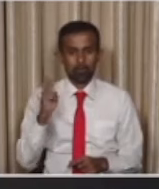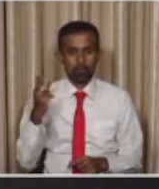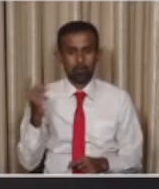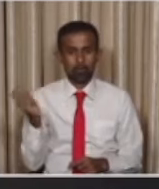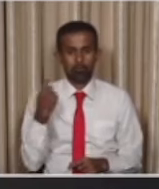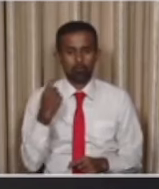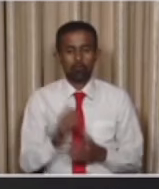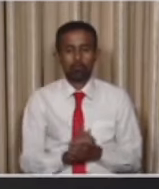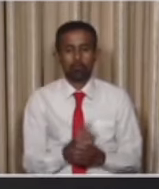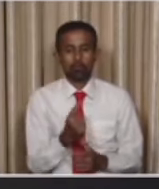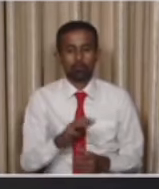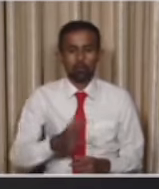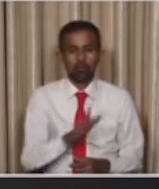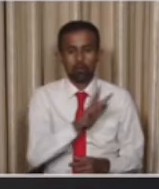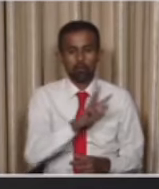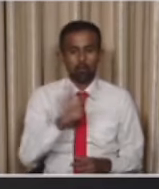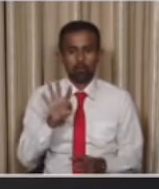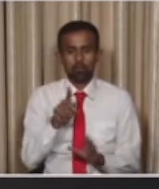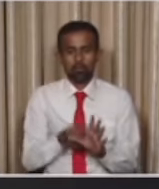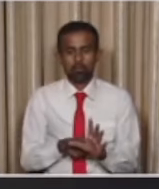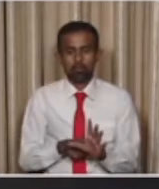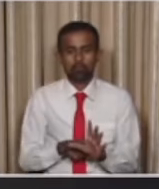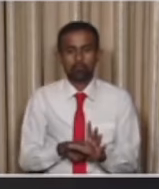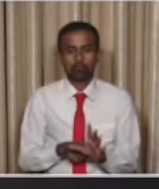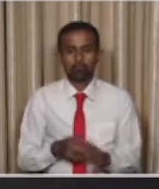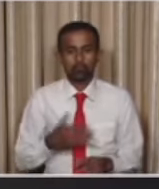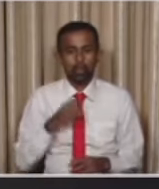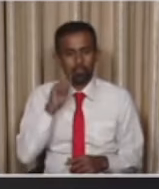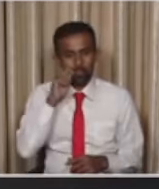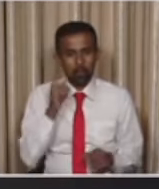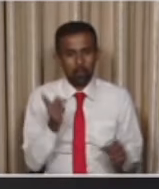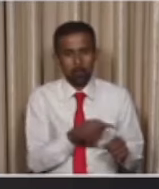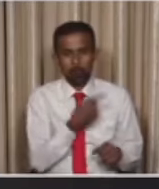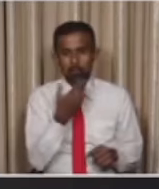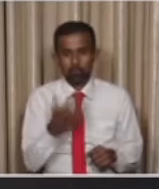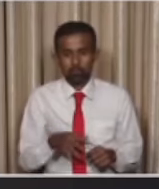ගත්තා. 1994 මගේ පියාගේ ඝාතනයත් එක්ක